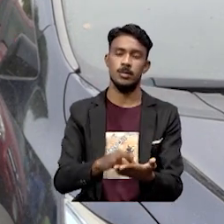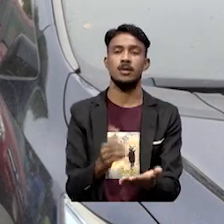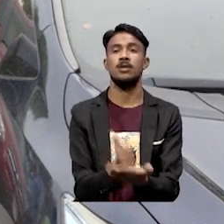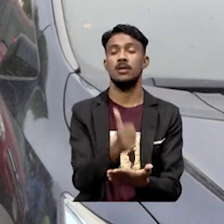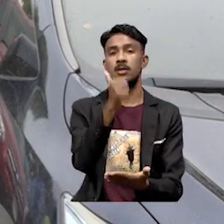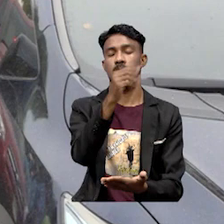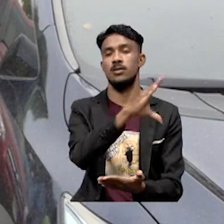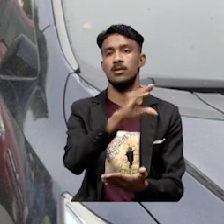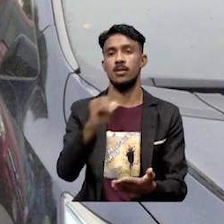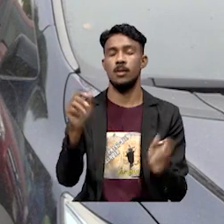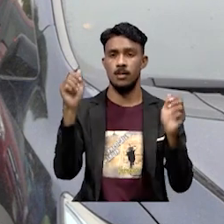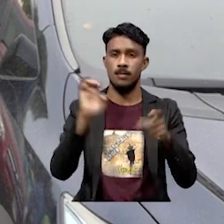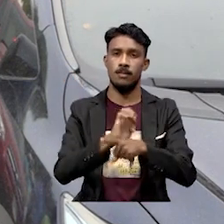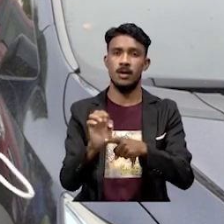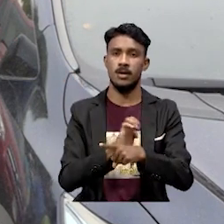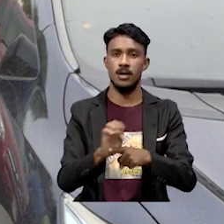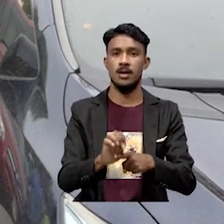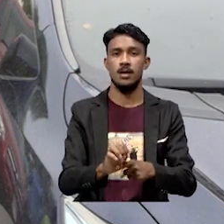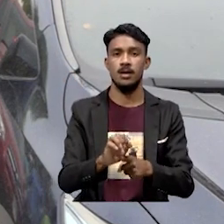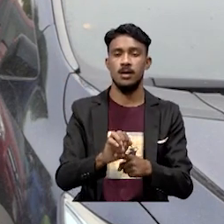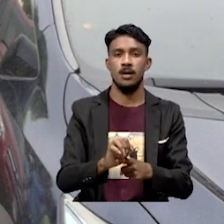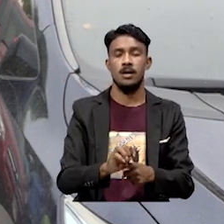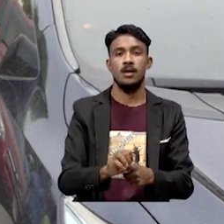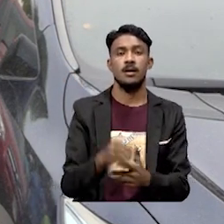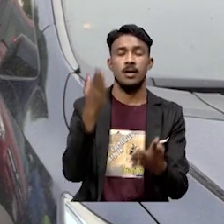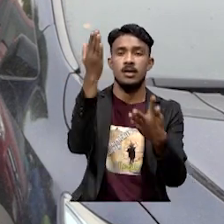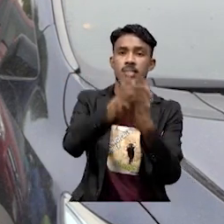e pratica tama be roda ne